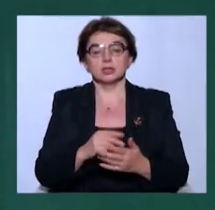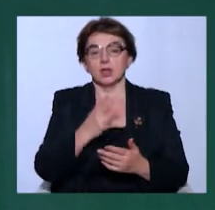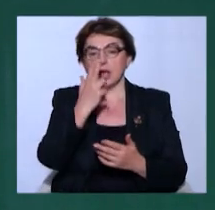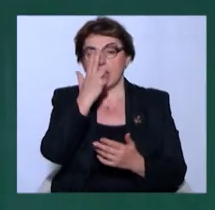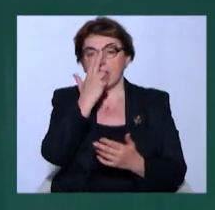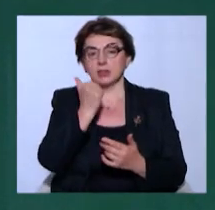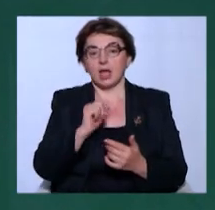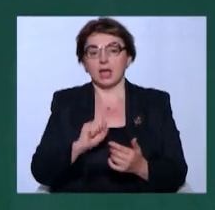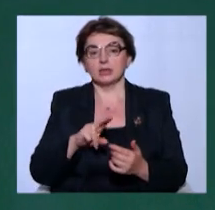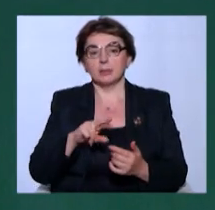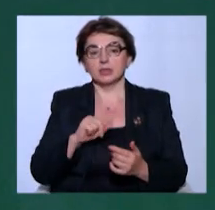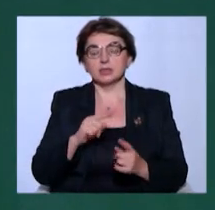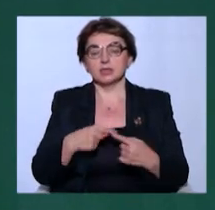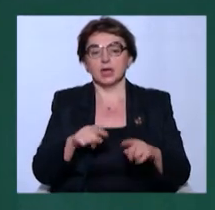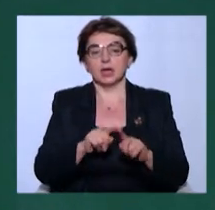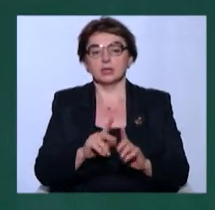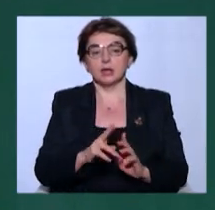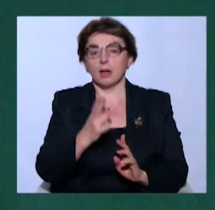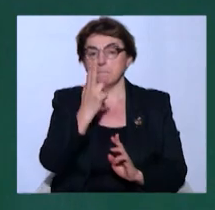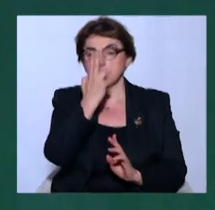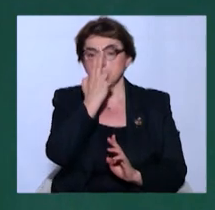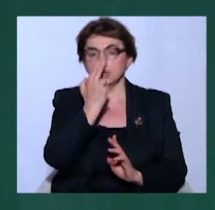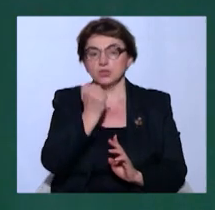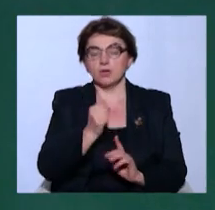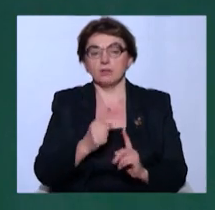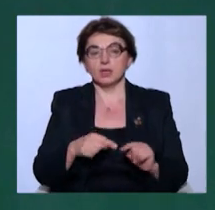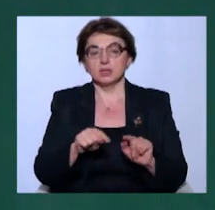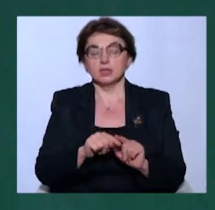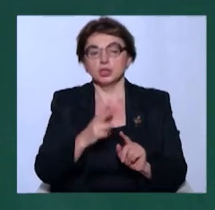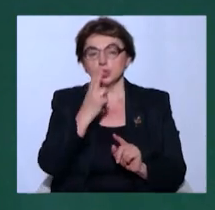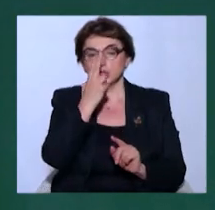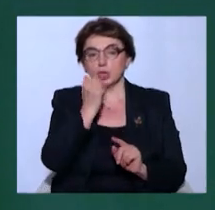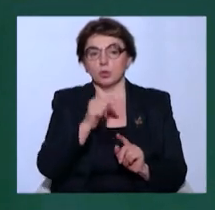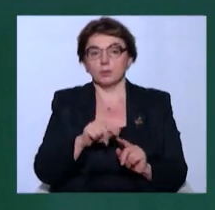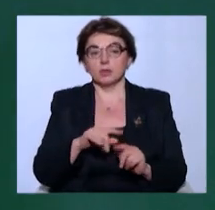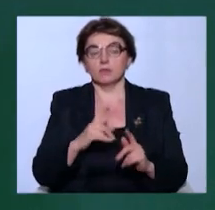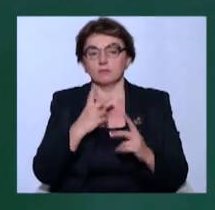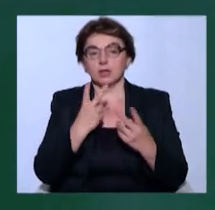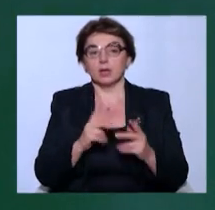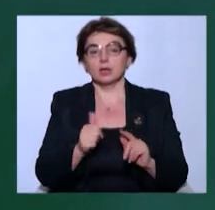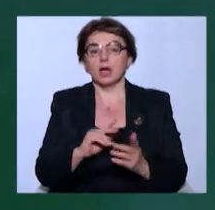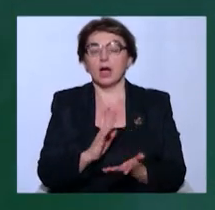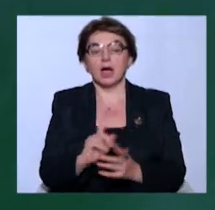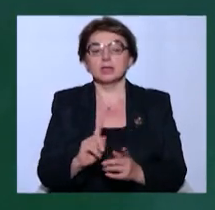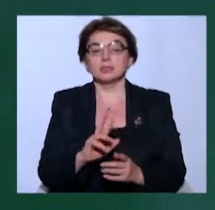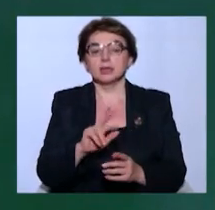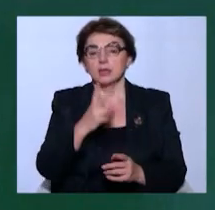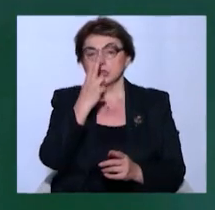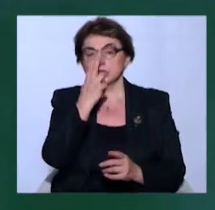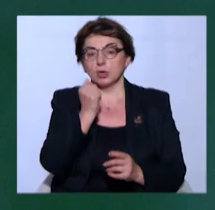ადაპტაცია. ადაპტაცია არის შეგუებულობა და განვიხილოთ რა არის